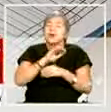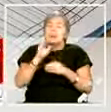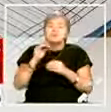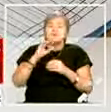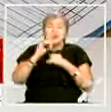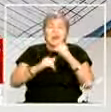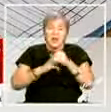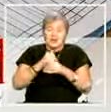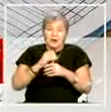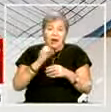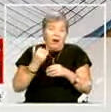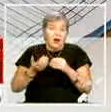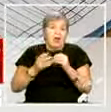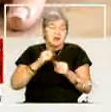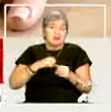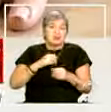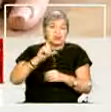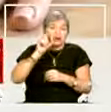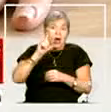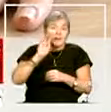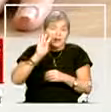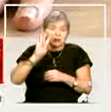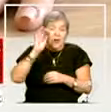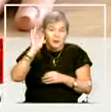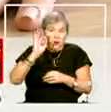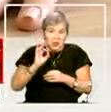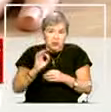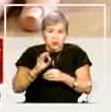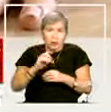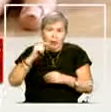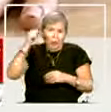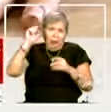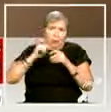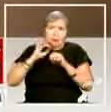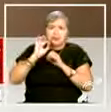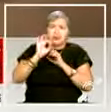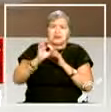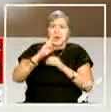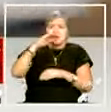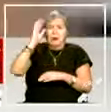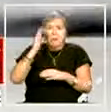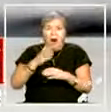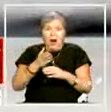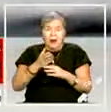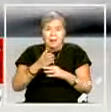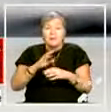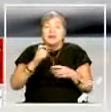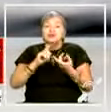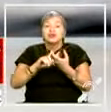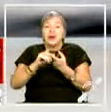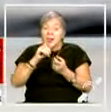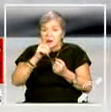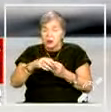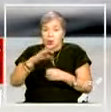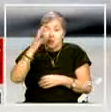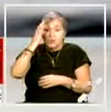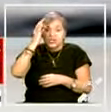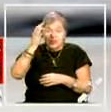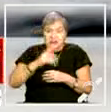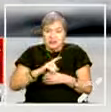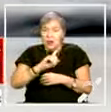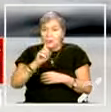care se ridică la 74%, așadar o distanță foarte mare aici. Iar în ceea ce privește științele,